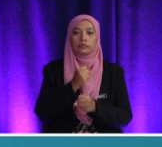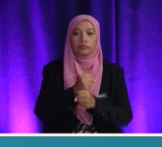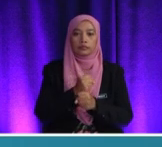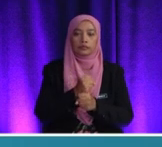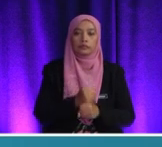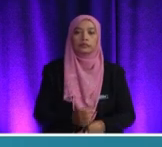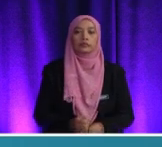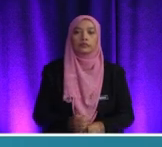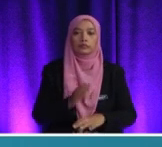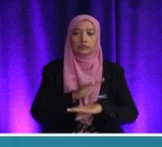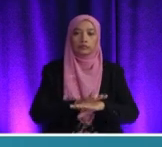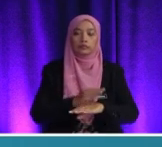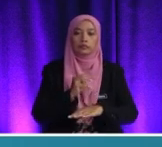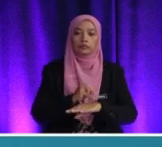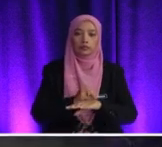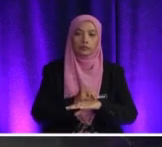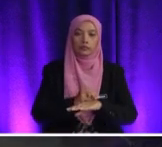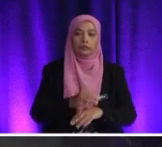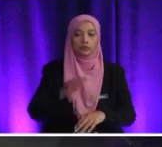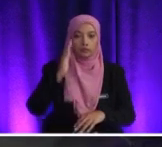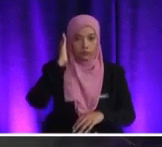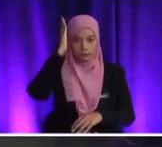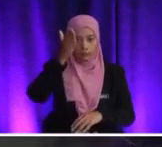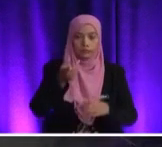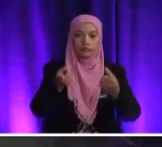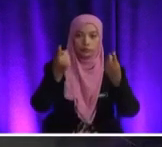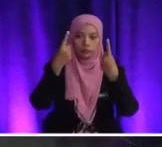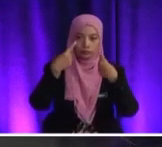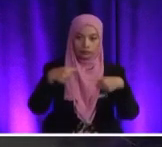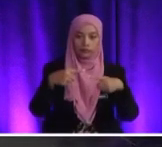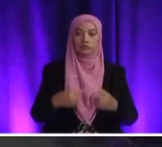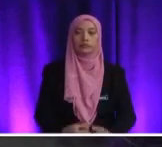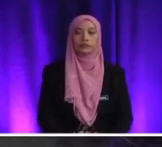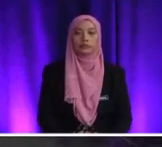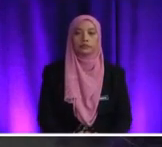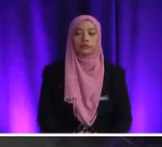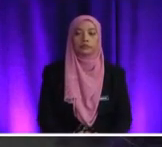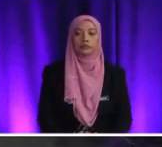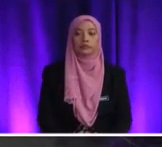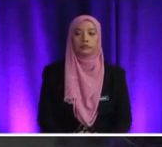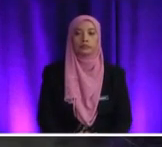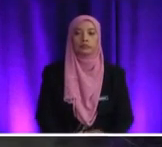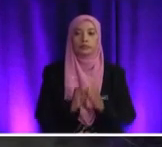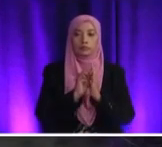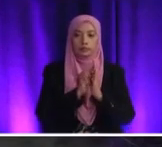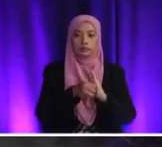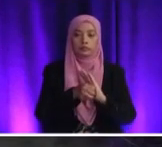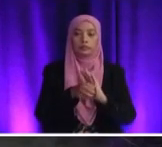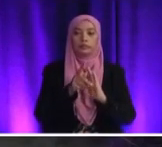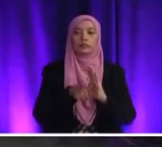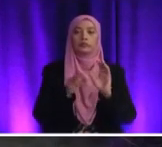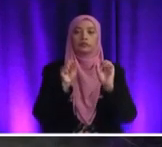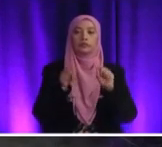masa akan datang Jadi agak-agak paham tak bahagia maksudnya kebesaran